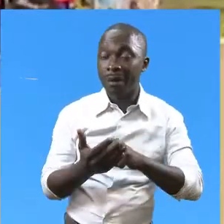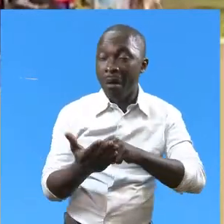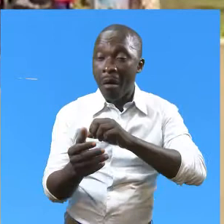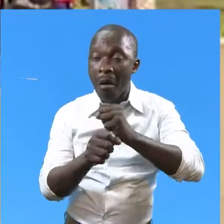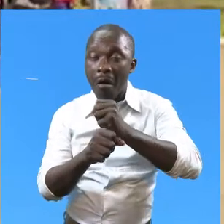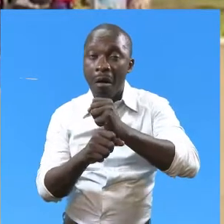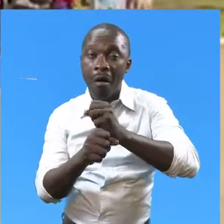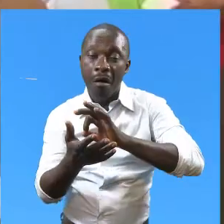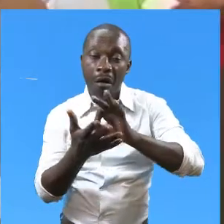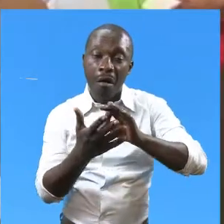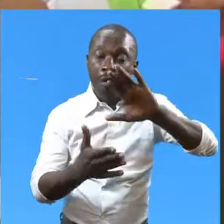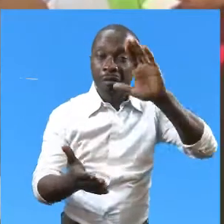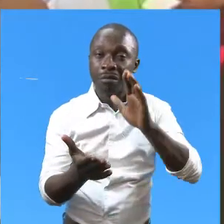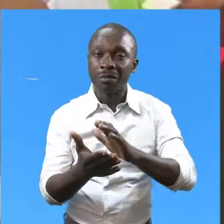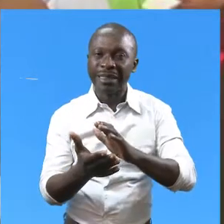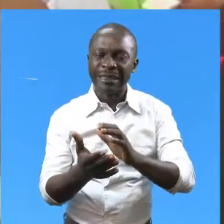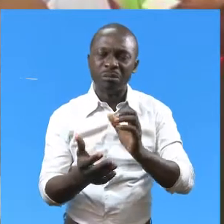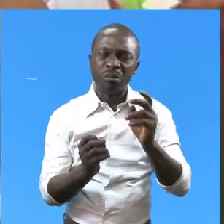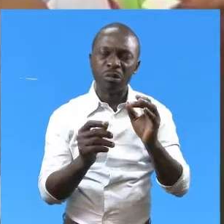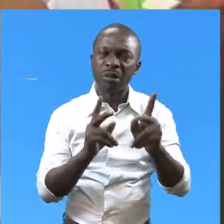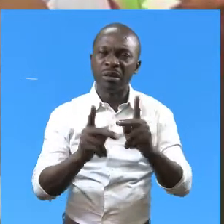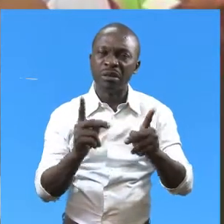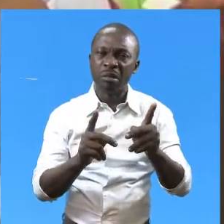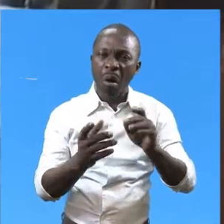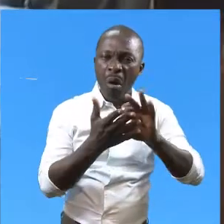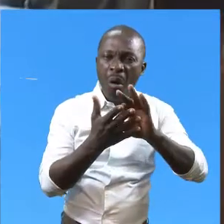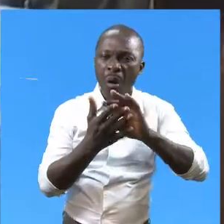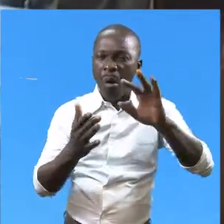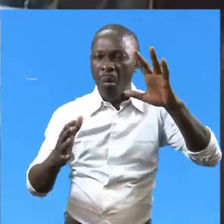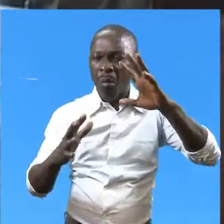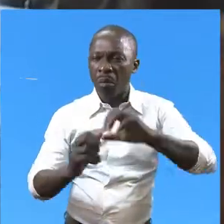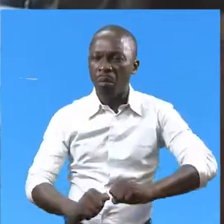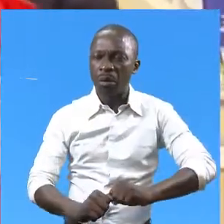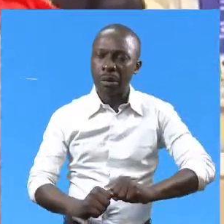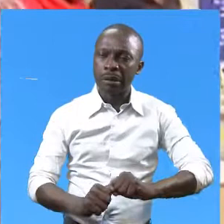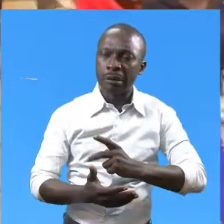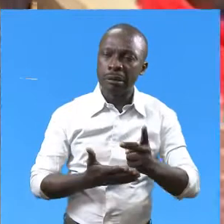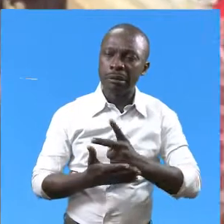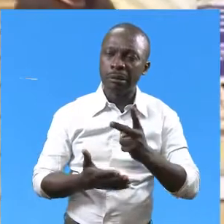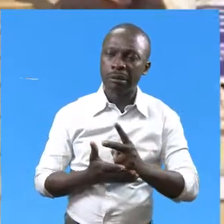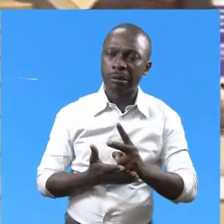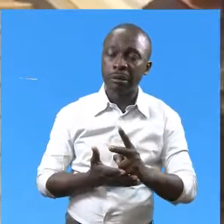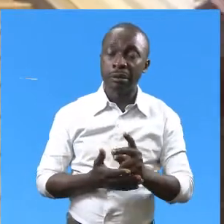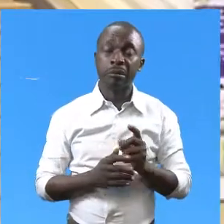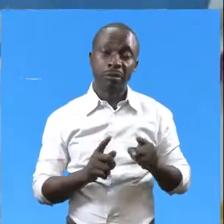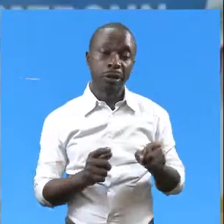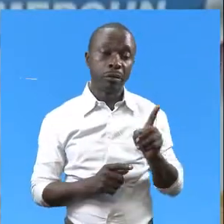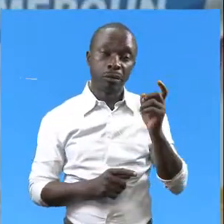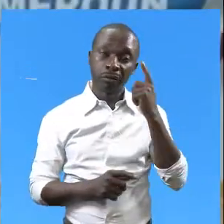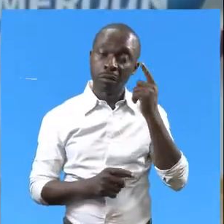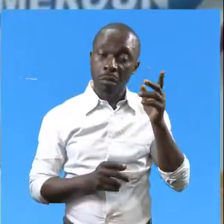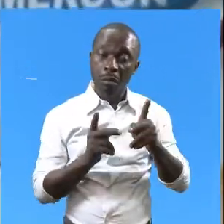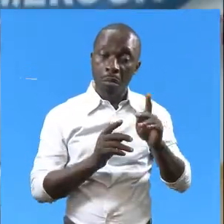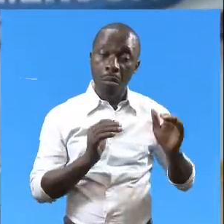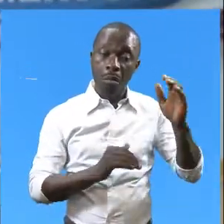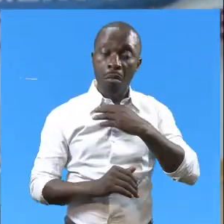Une perte qui varie de 276 042 à 318 840 emplois. Et surtout que le gouvernement estime qu'il y a